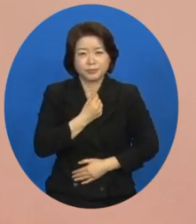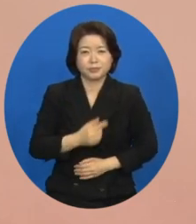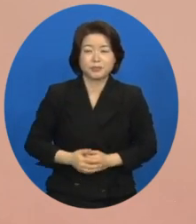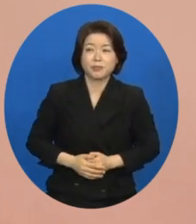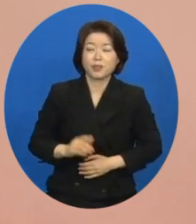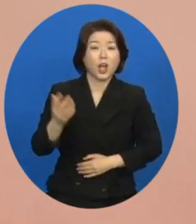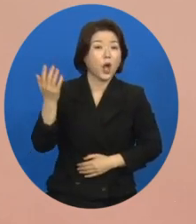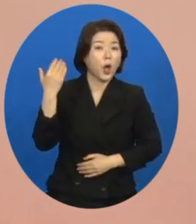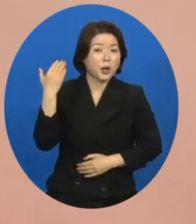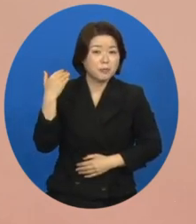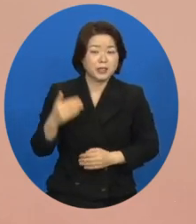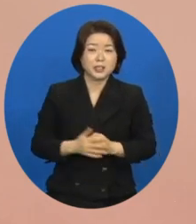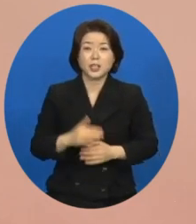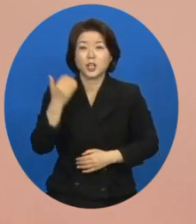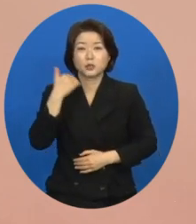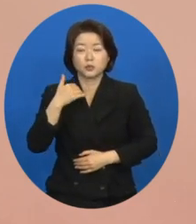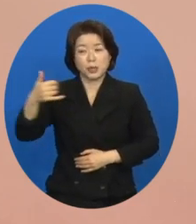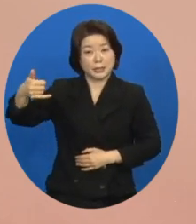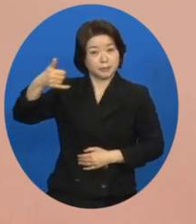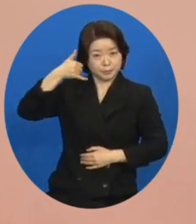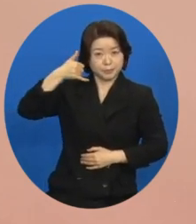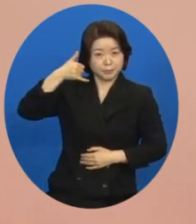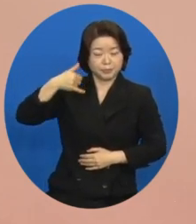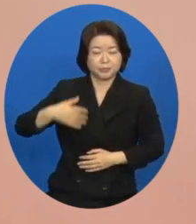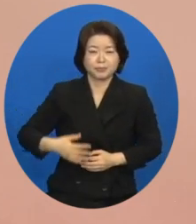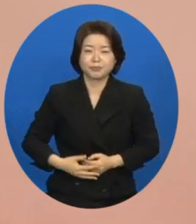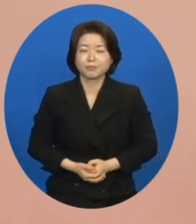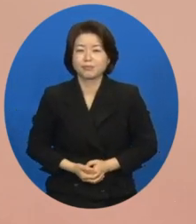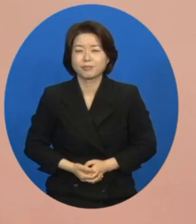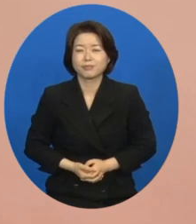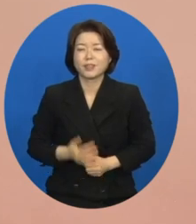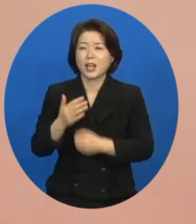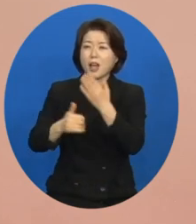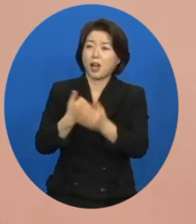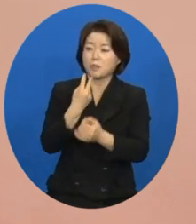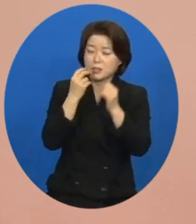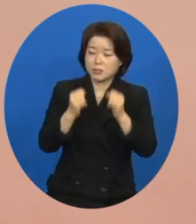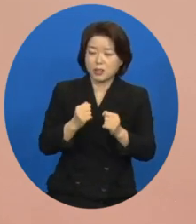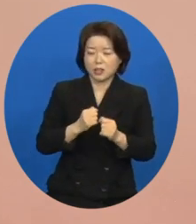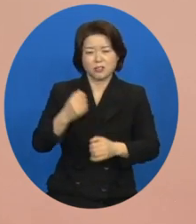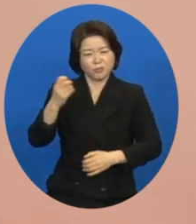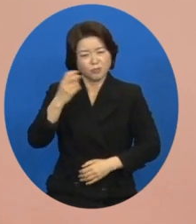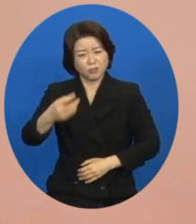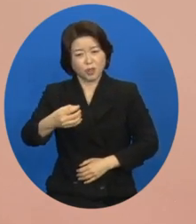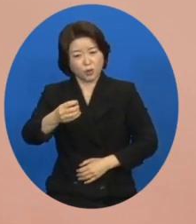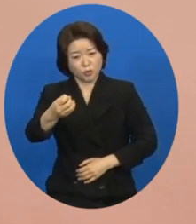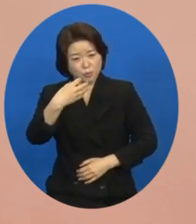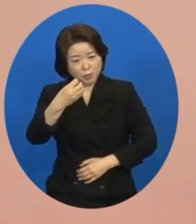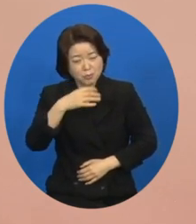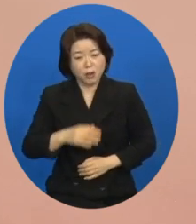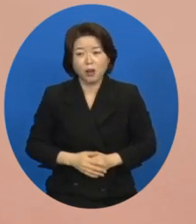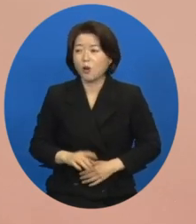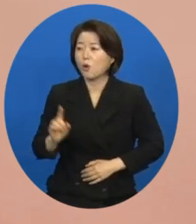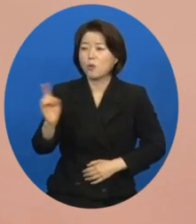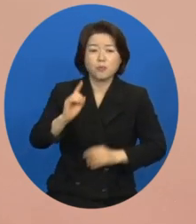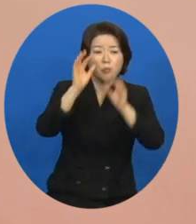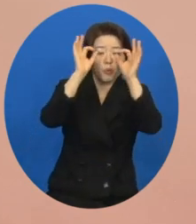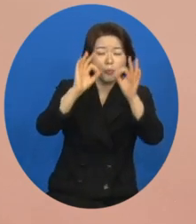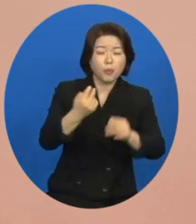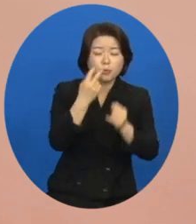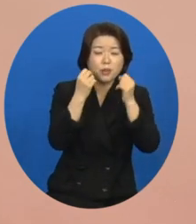얼마 전에 누가 전화를 했어요. 하나님이 살아계신다고 자꾸 얘기하는데 어떤 걸 보고